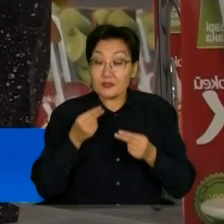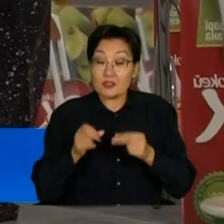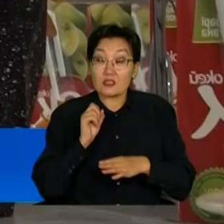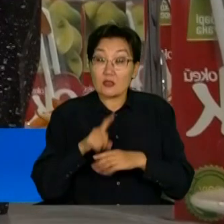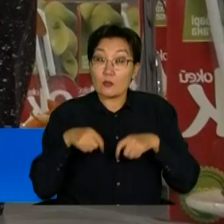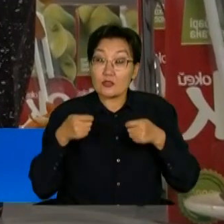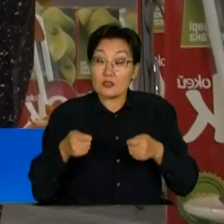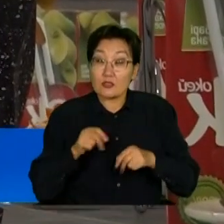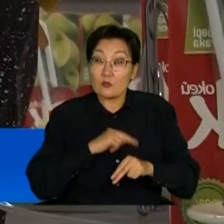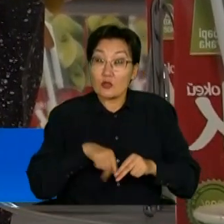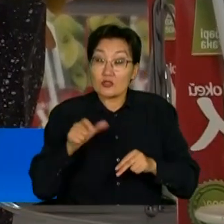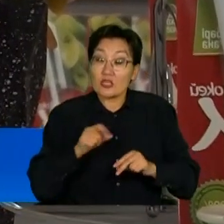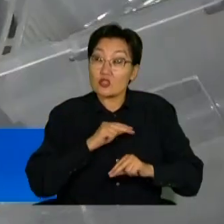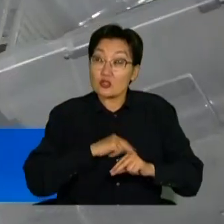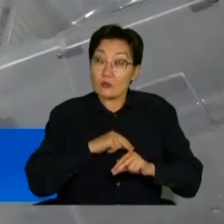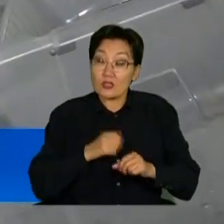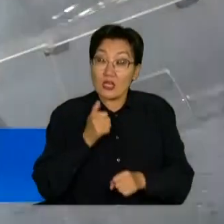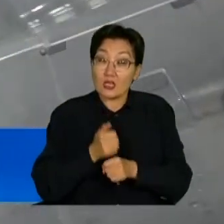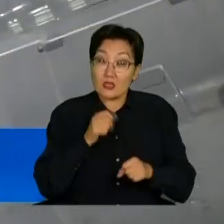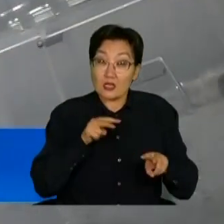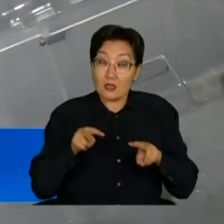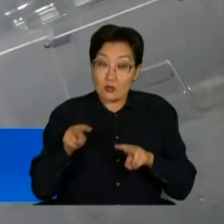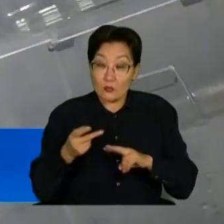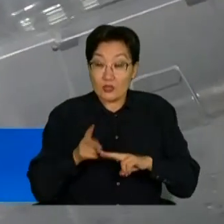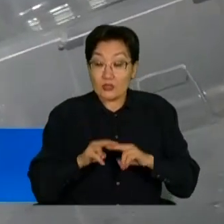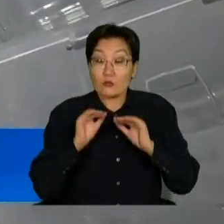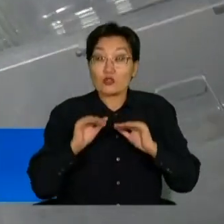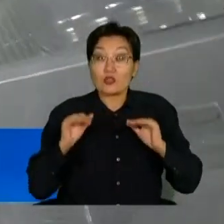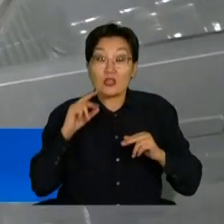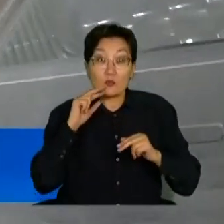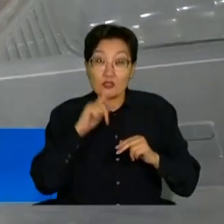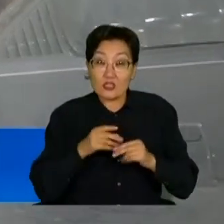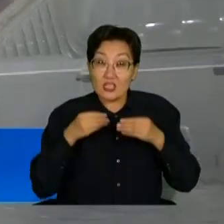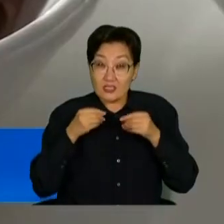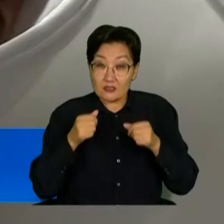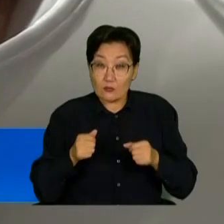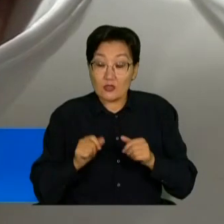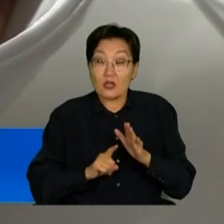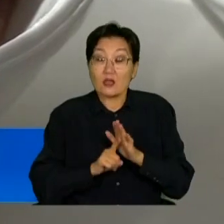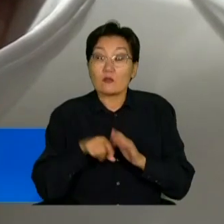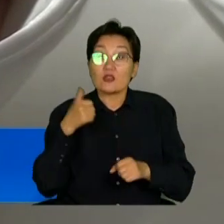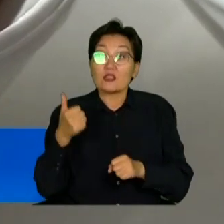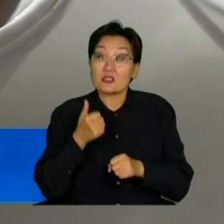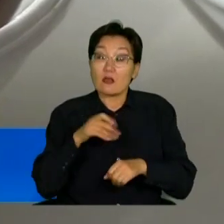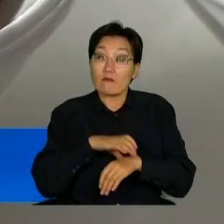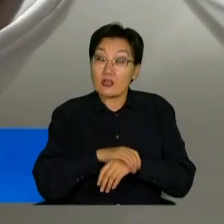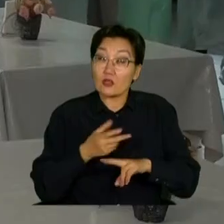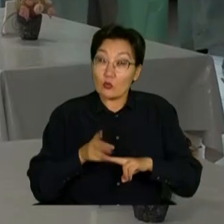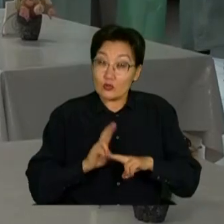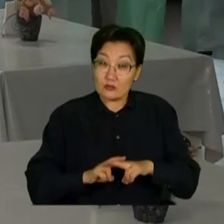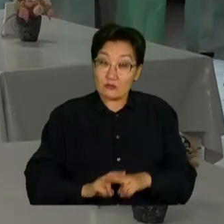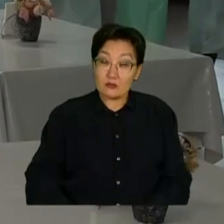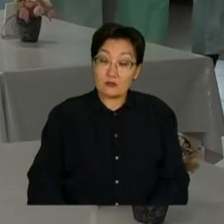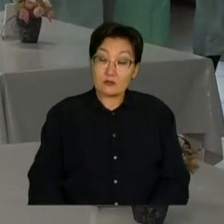тапсырыс беретін қызметкерлердің жұмысы да қатаң қадағалауда. Өйткені балалардың улануына әсер ететін әуелгі фактор осы. Знаете, у нас